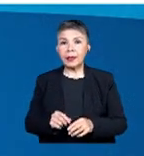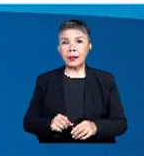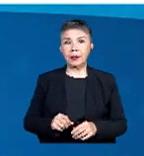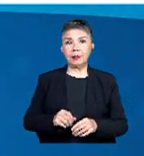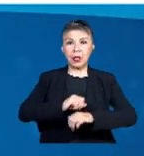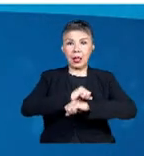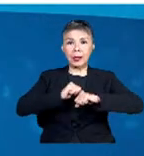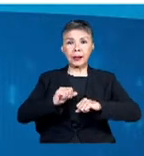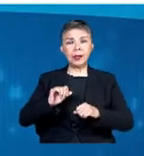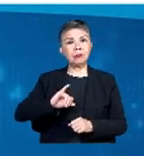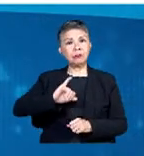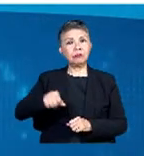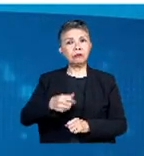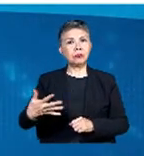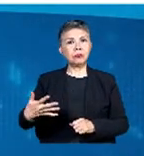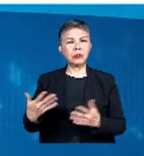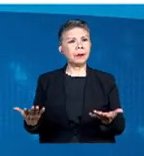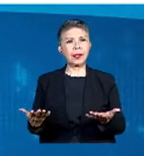Jayapura?